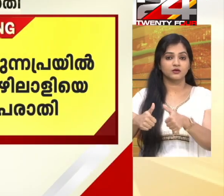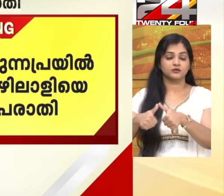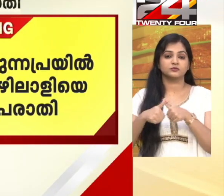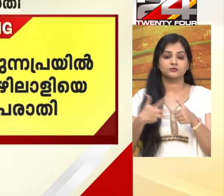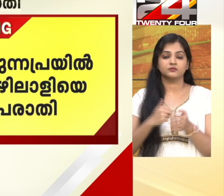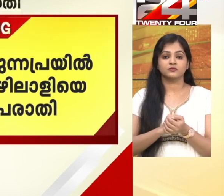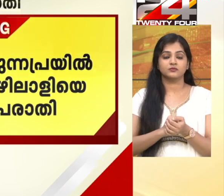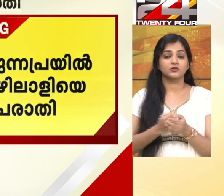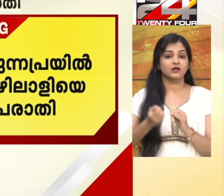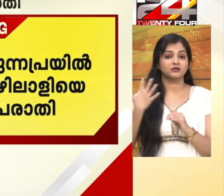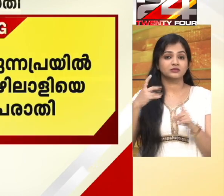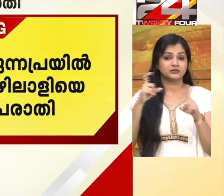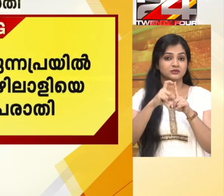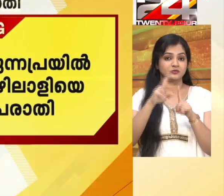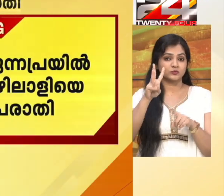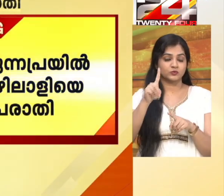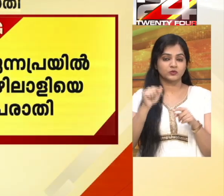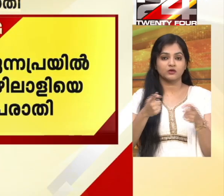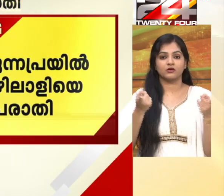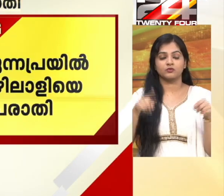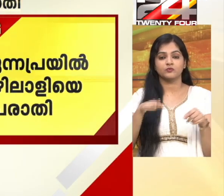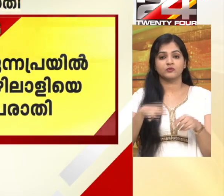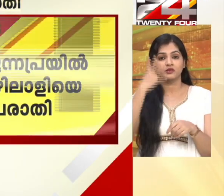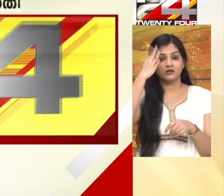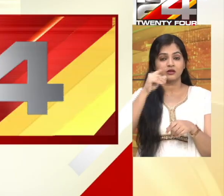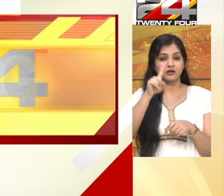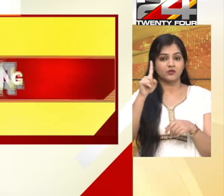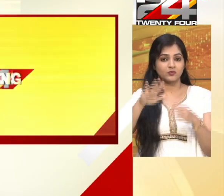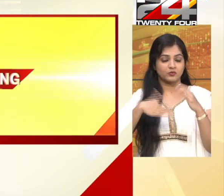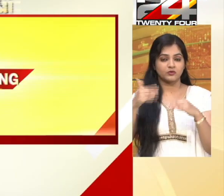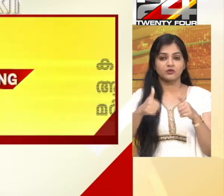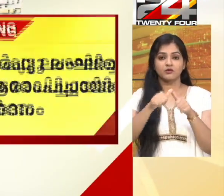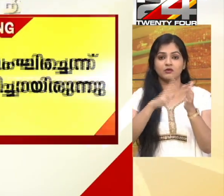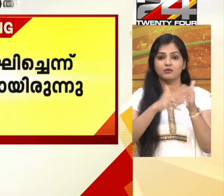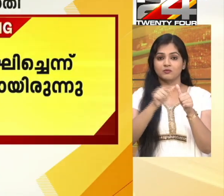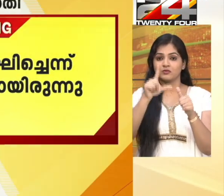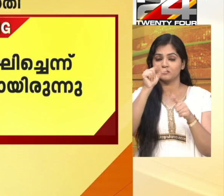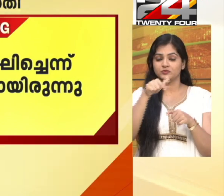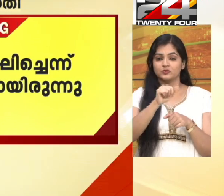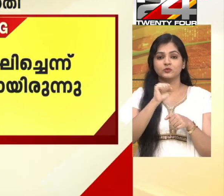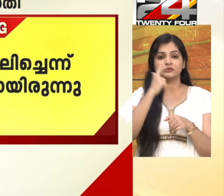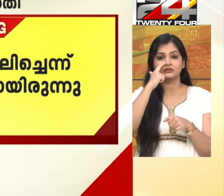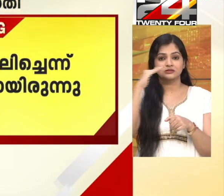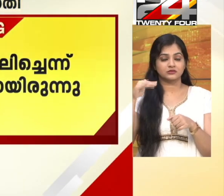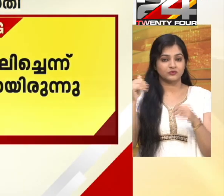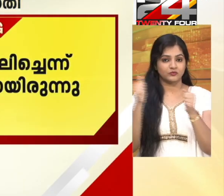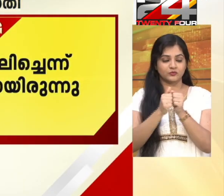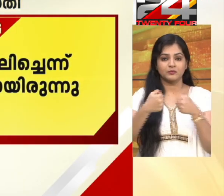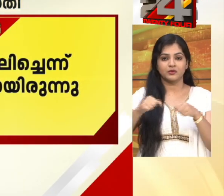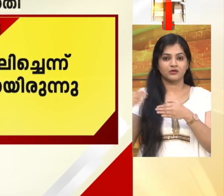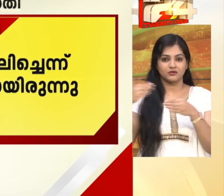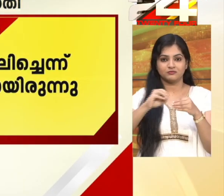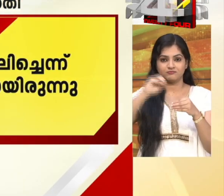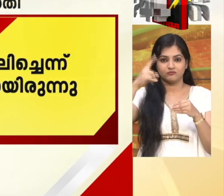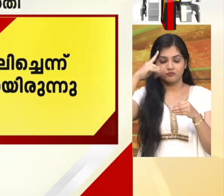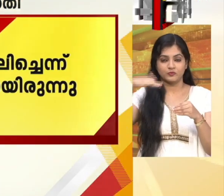പ്രജിൻ കഴിഞ്ഞ 31നാണ് ഈ സംഭവം 11 മണിക്ക് ശേഷമാണ് അമൽ ബാബു ബൈക്കിൽ സഹോദരിയെയും കൊണ്ടുവിടുന്നതിന് വേണ്ടി പോയത്